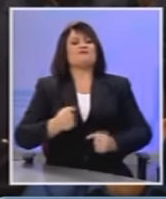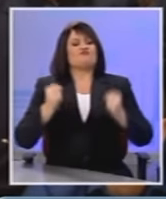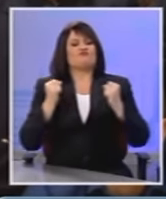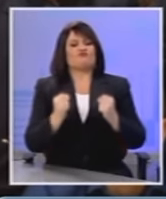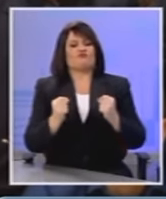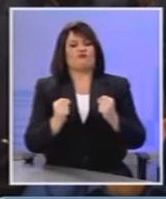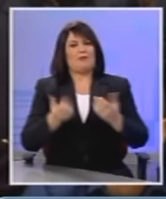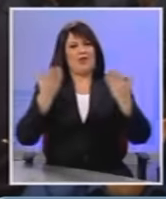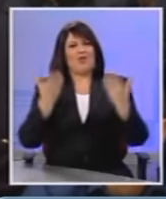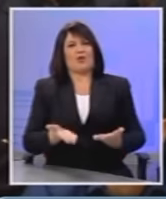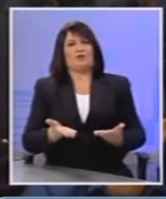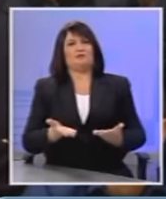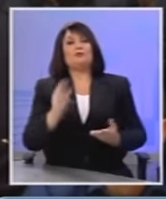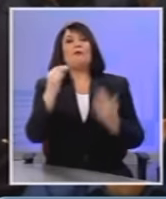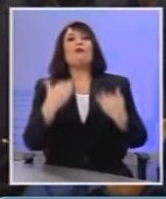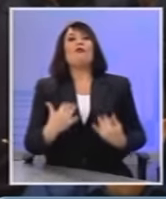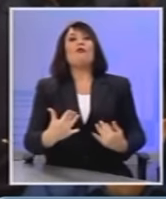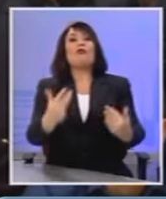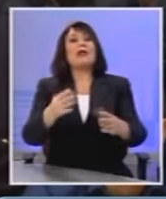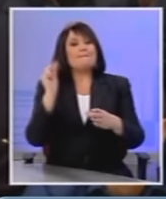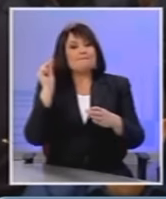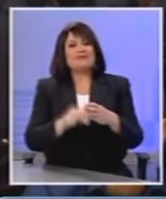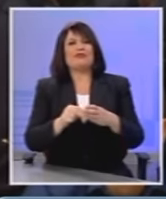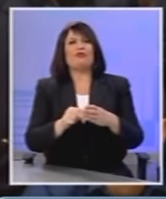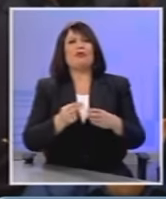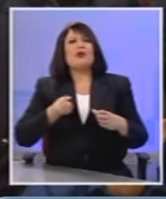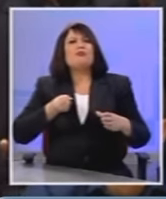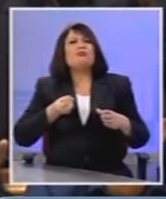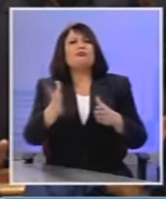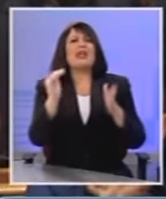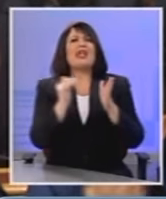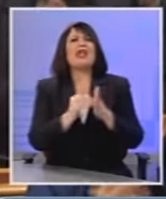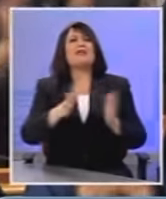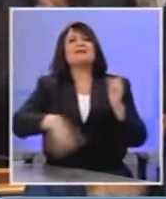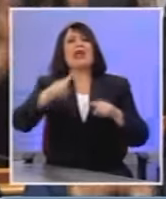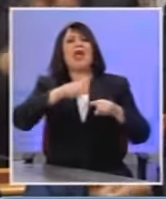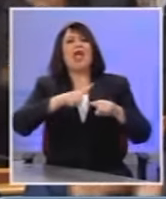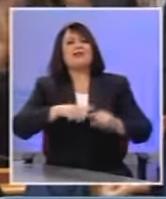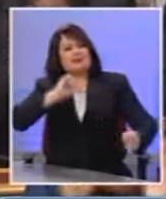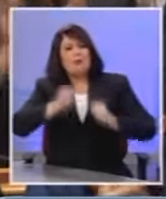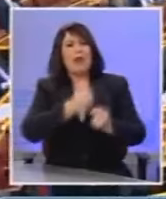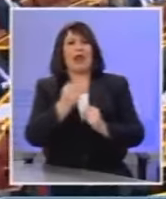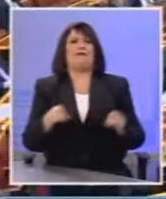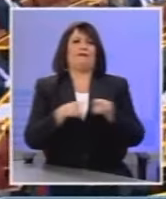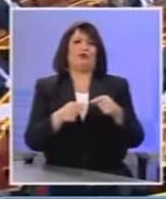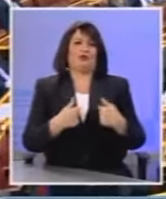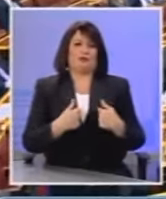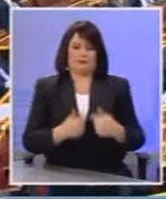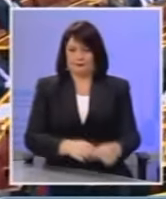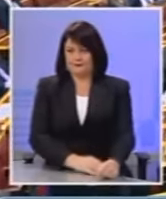είμαστε εδώ μέσα στη Βουλή με την ψήφο εκατοντάδων χιλιάδων Ελλήνων που αντιστέκονται.